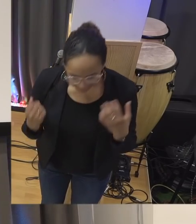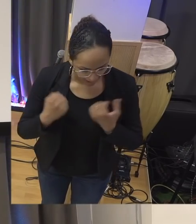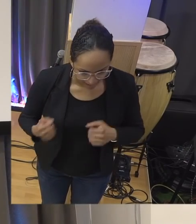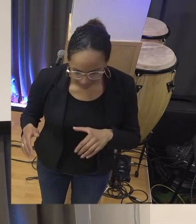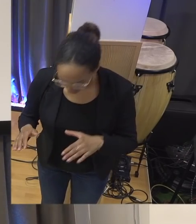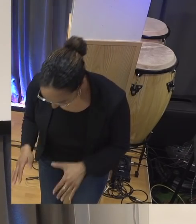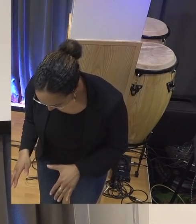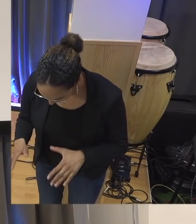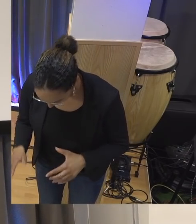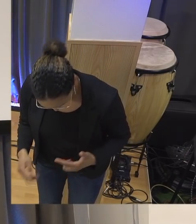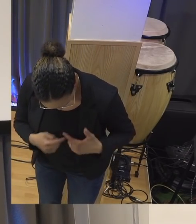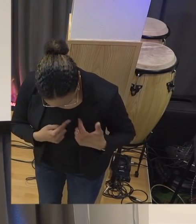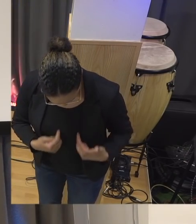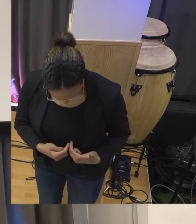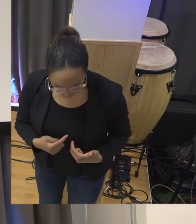il était toujours sale.